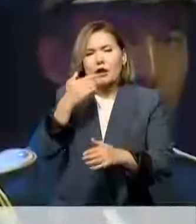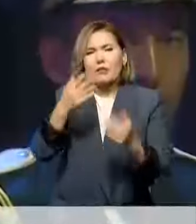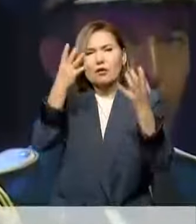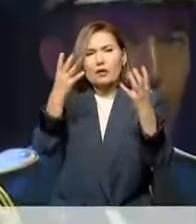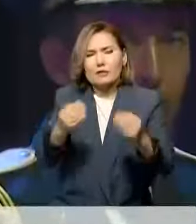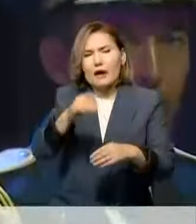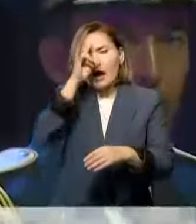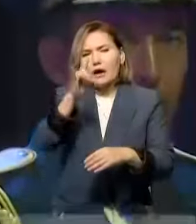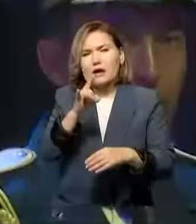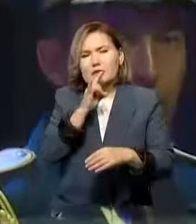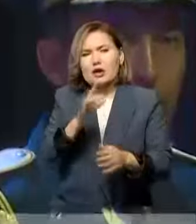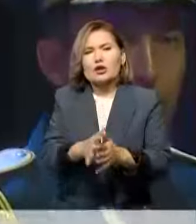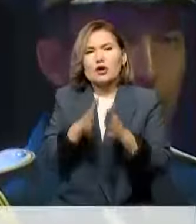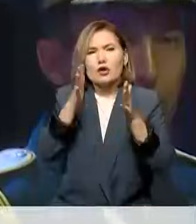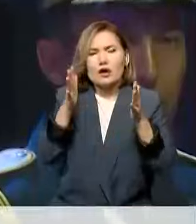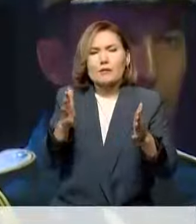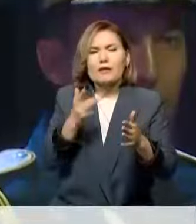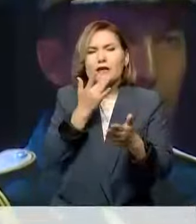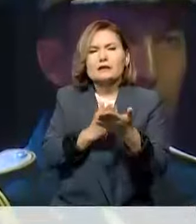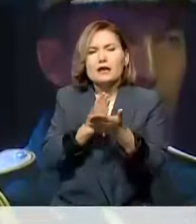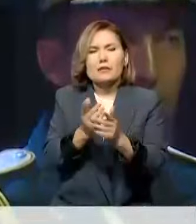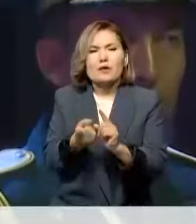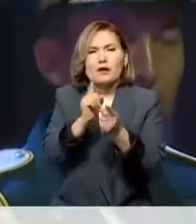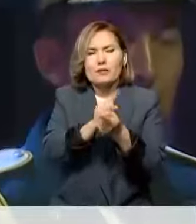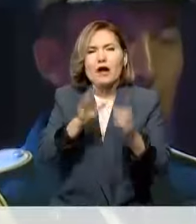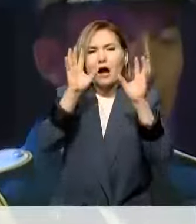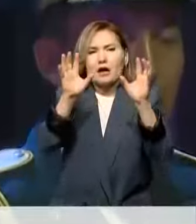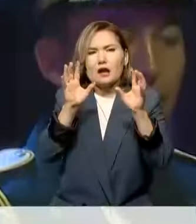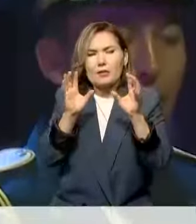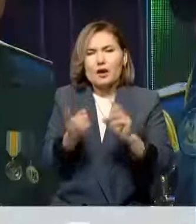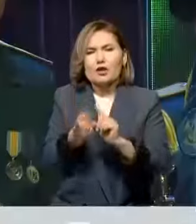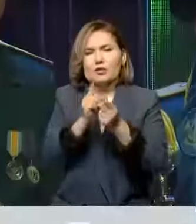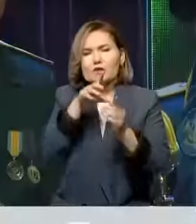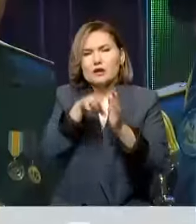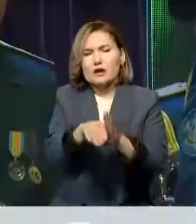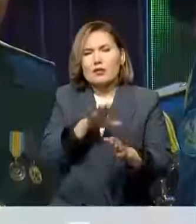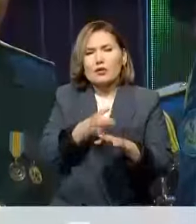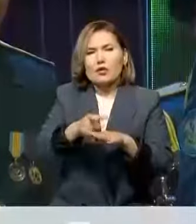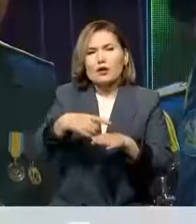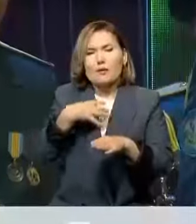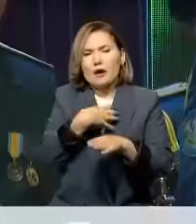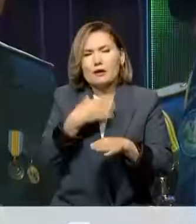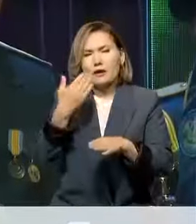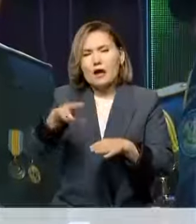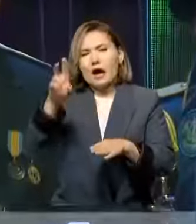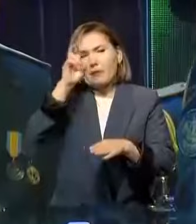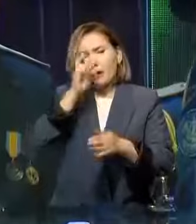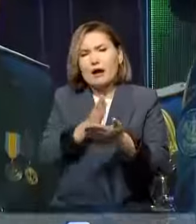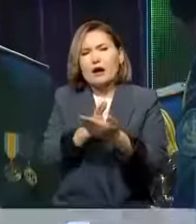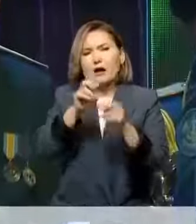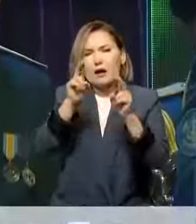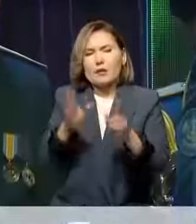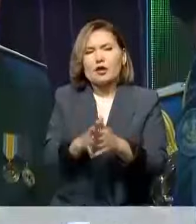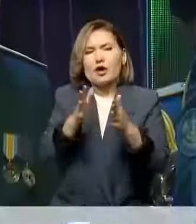күні елімізде кең көлемді саяси реформалар жүзеге асып, конституцияға өзгерістер енгізілді. Осы маңызды кезеңде мемлекеттік қызметкерлер